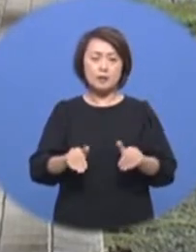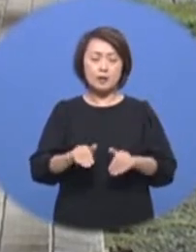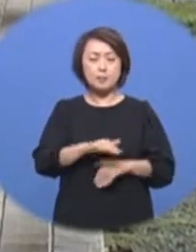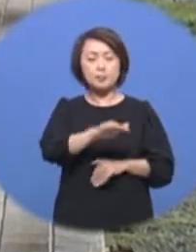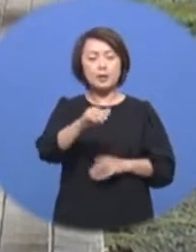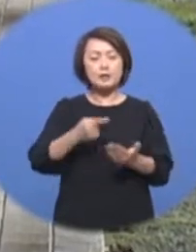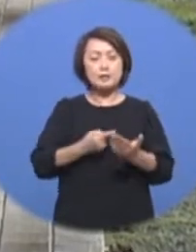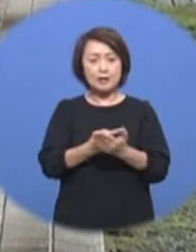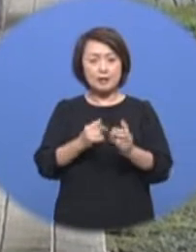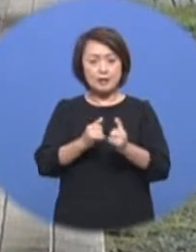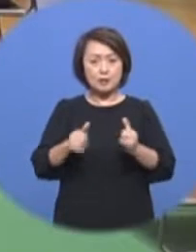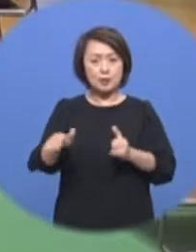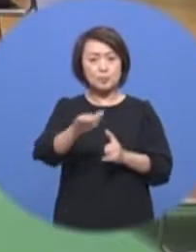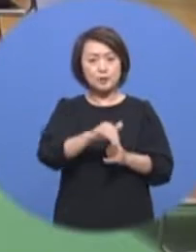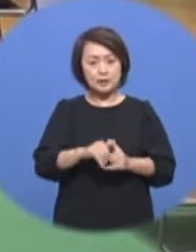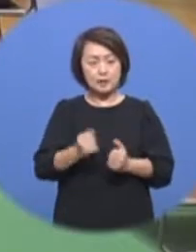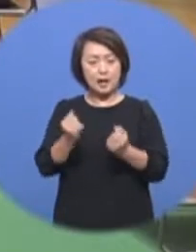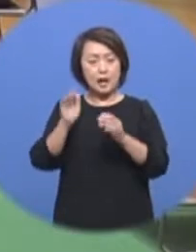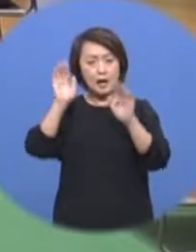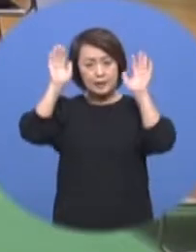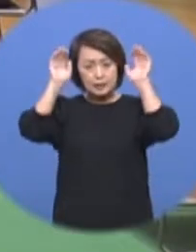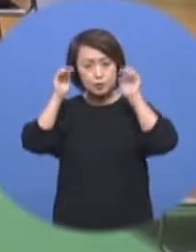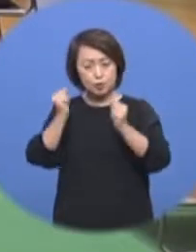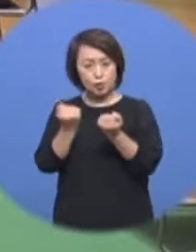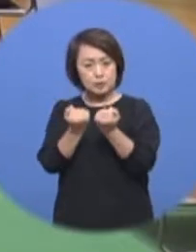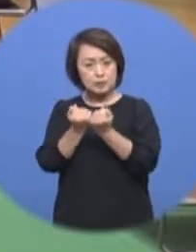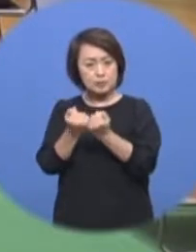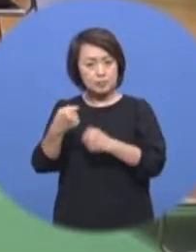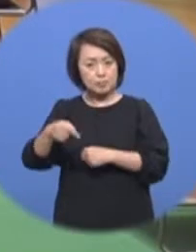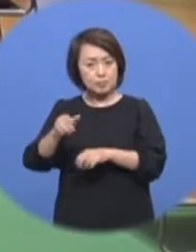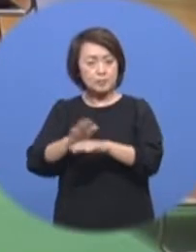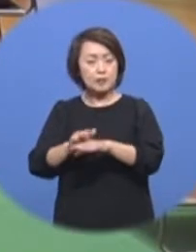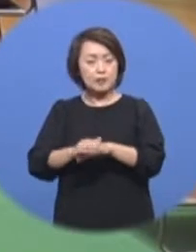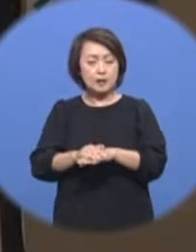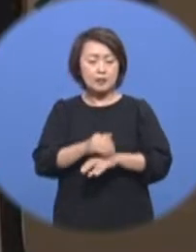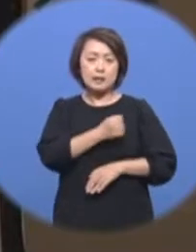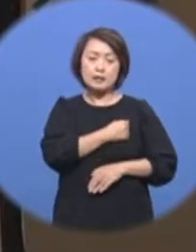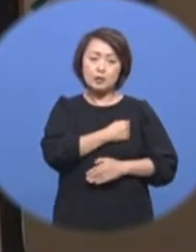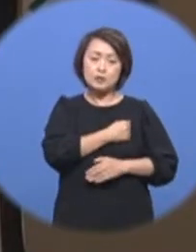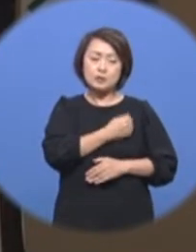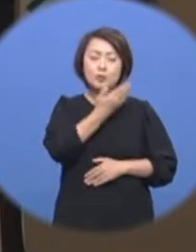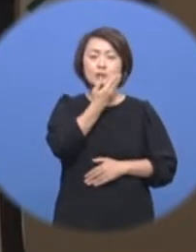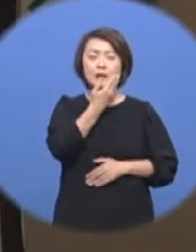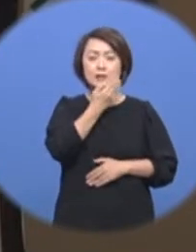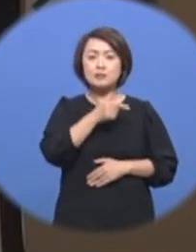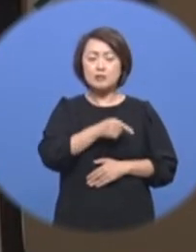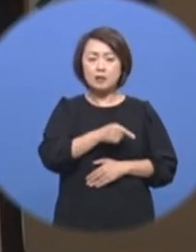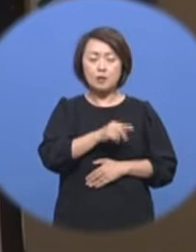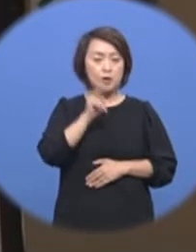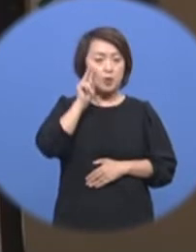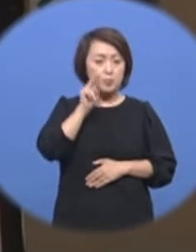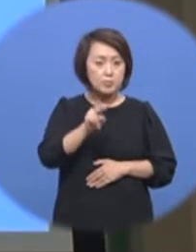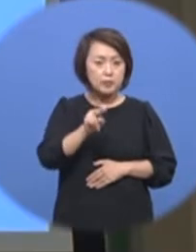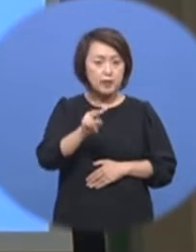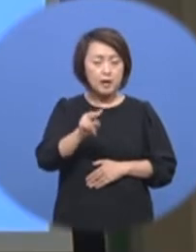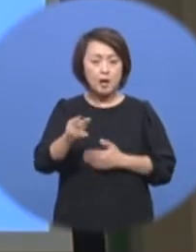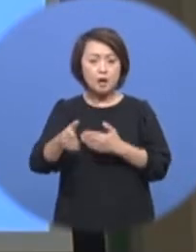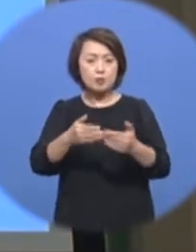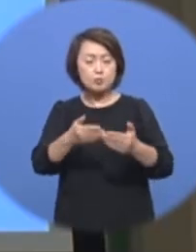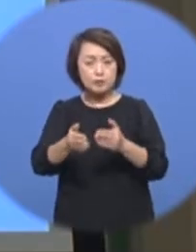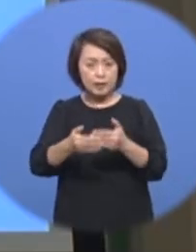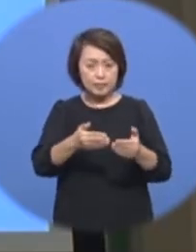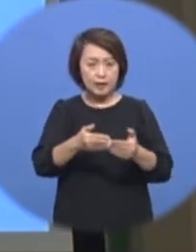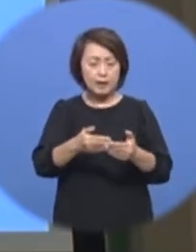が犬のしつけ方や動物の命の大切さを見て触れて楽し